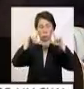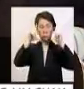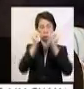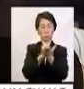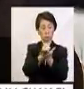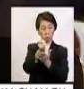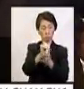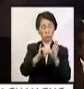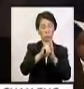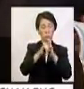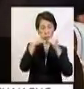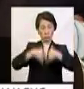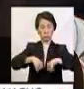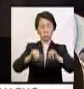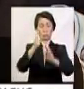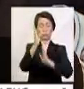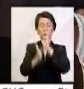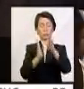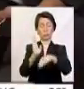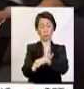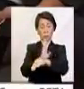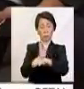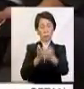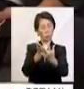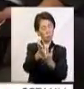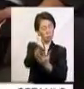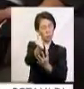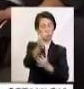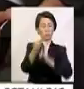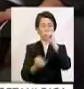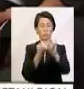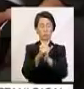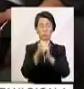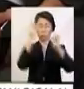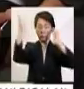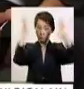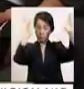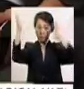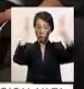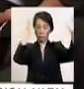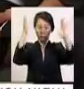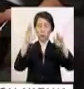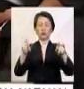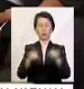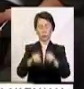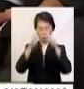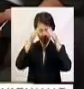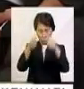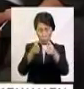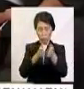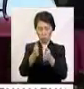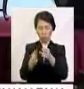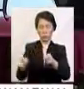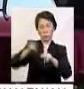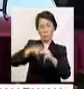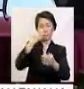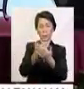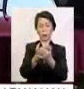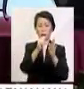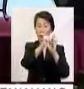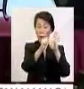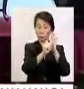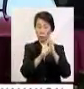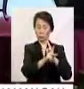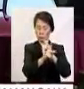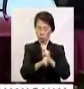for Sustainable Business Growth Anjuran Transparency International Malaysia. Turut diberi fokus adalah usaha menambah baik akta